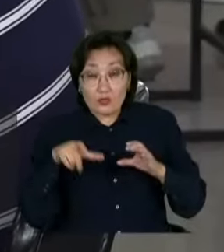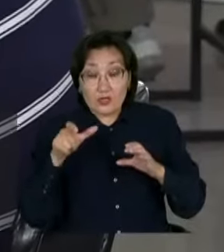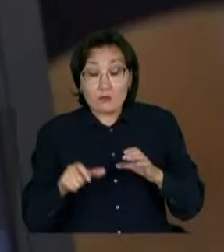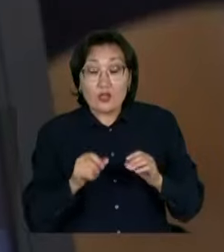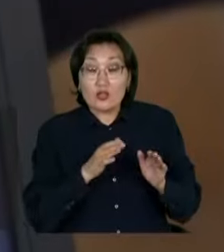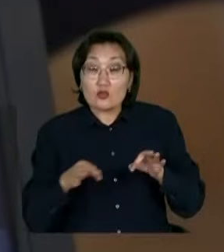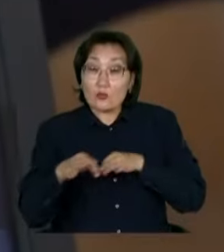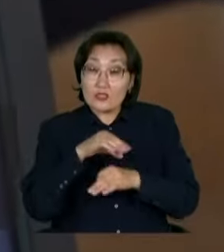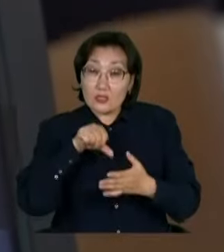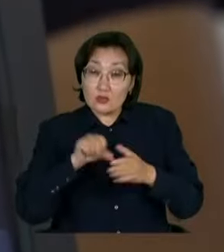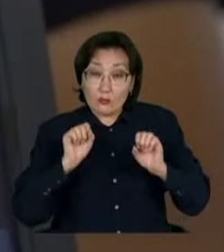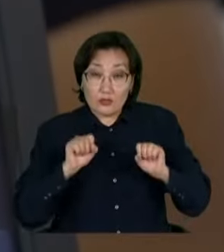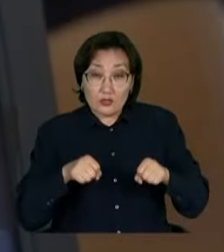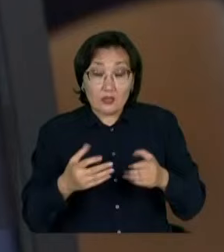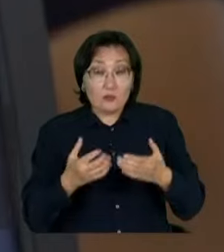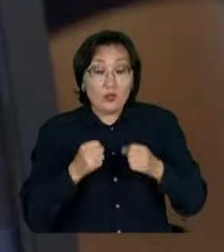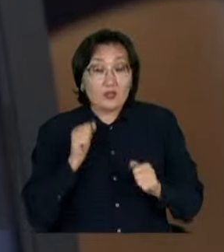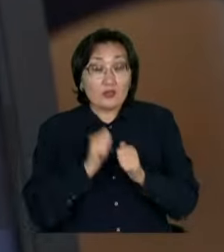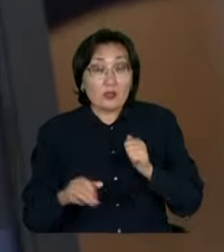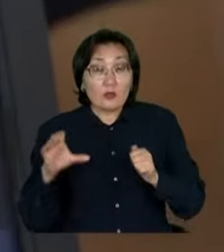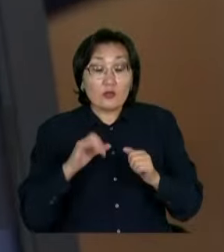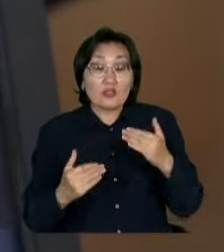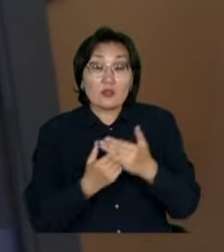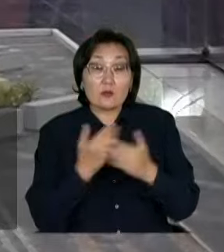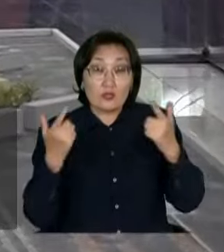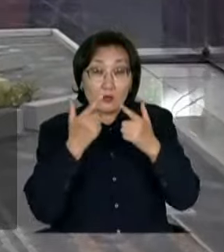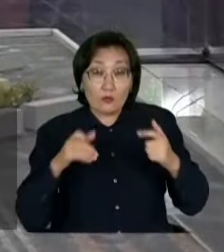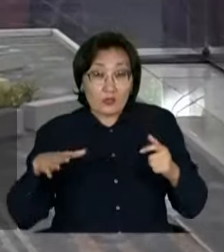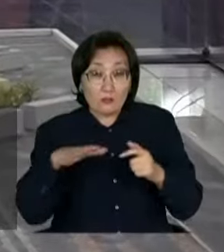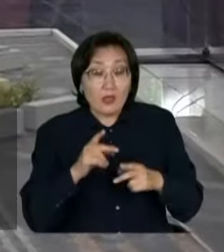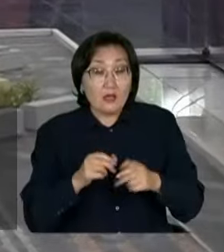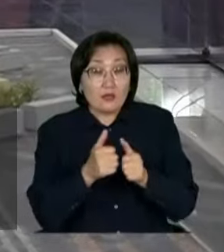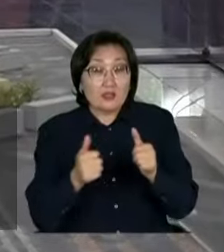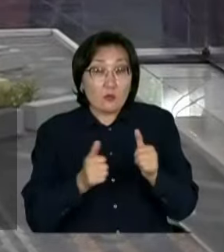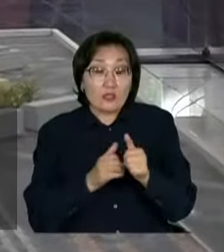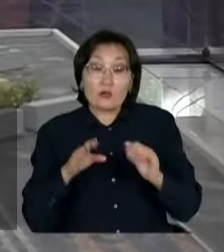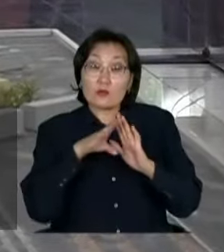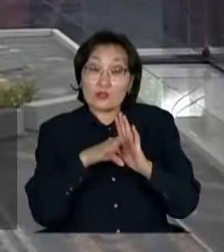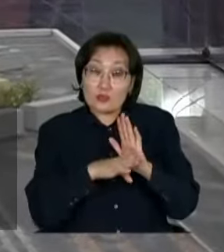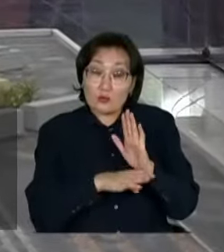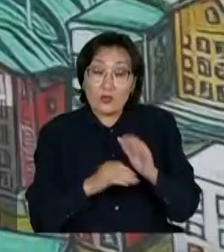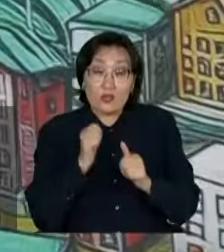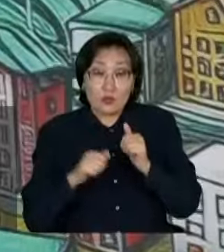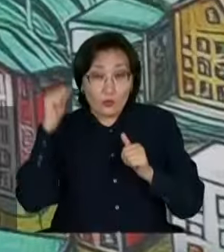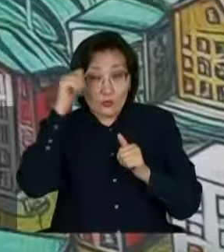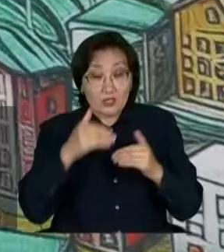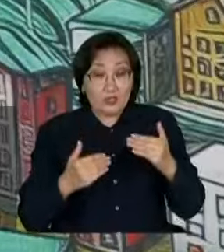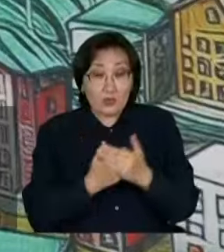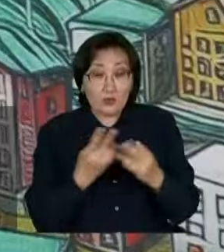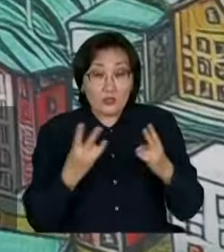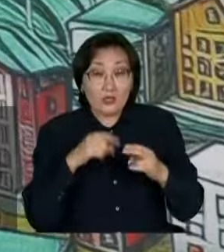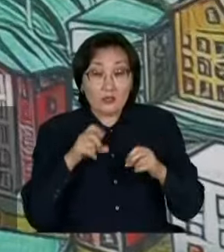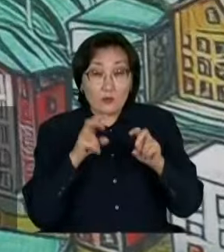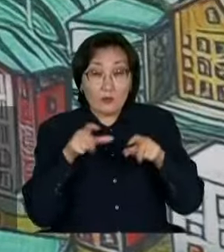жобасына қатысуға мүмкіндік алды. Секунд сайын жаңарып отыратын ақпарат айдынында қалыс қалмау үшін бағдарламаларымызды жыл сайын жаңартамыз дейді